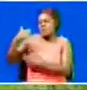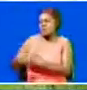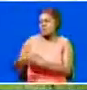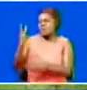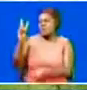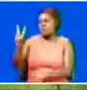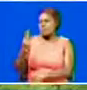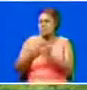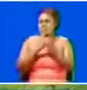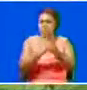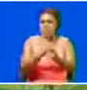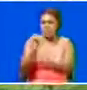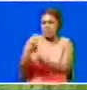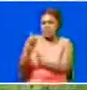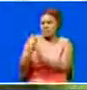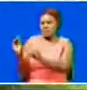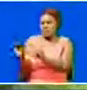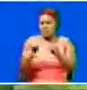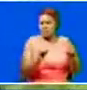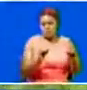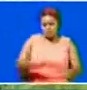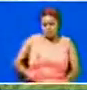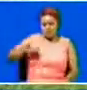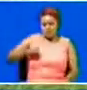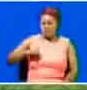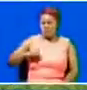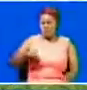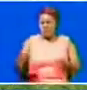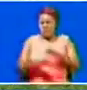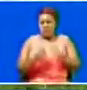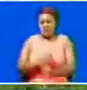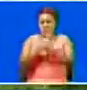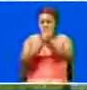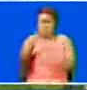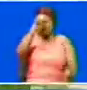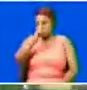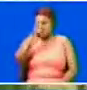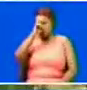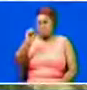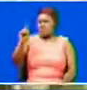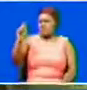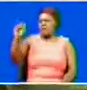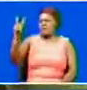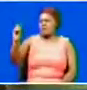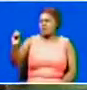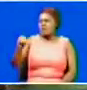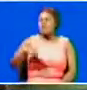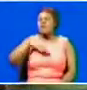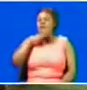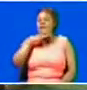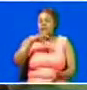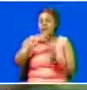Wawili kati ya vifaru 11 waliohamishwa waliponea na wako chini ya ulinzi mkali katika mbuga ya Tsavo. Kufuatia kisa